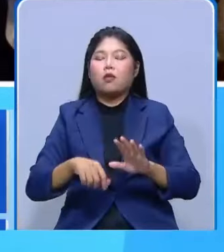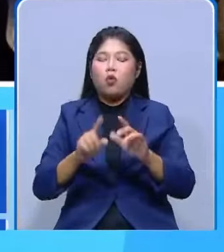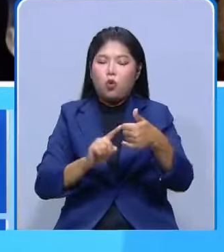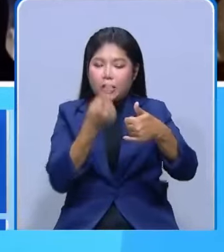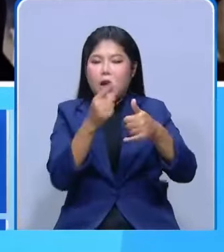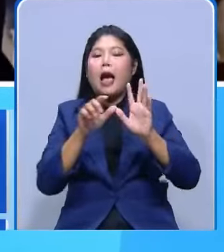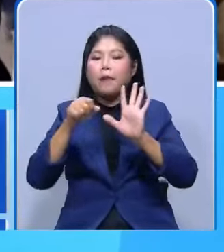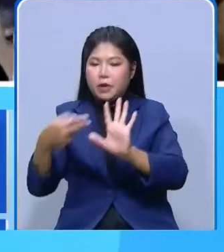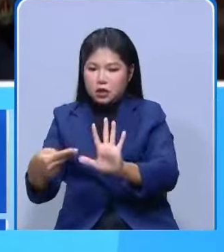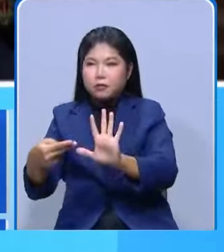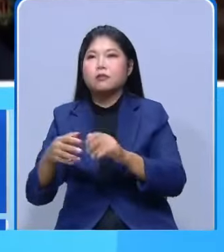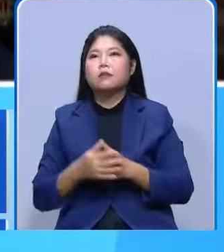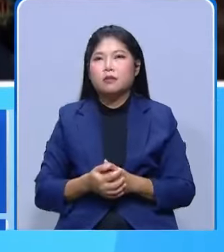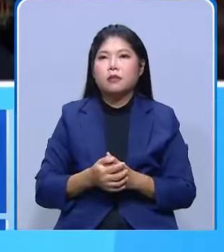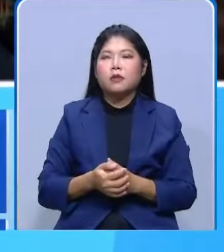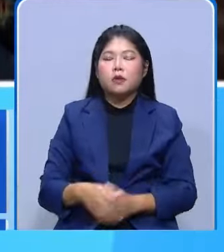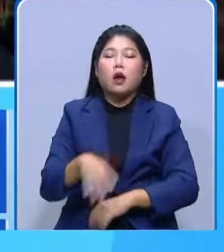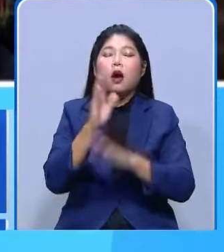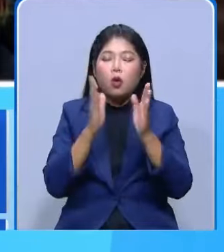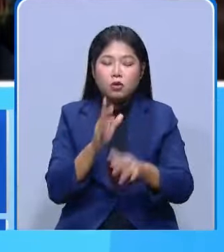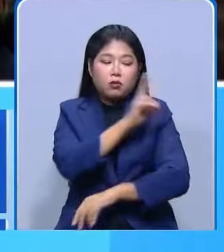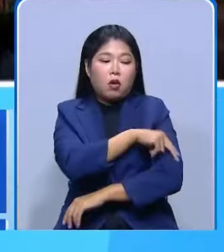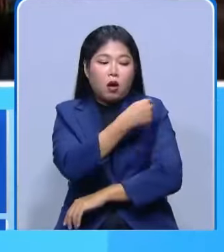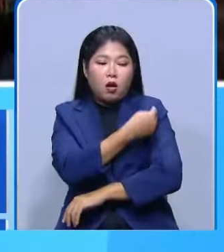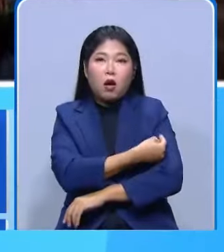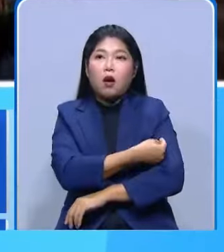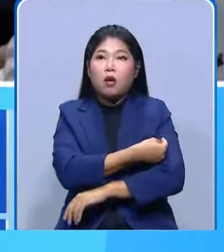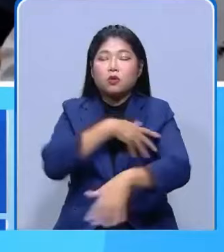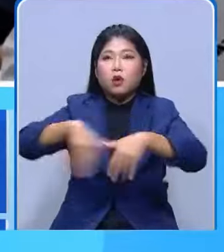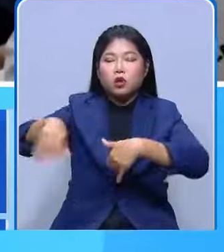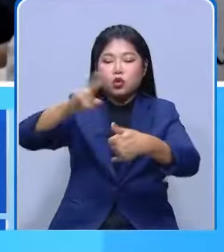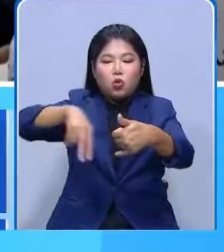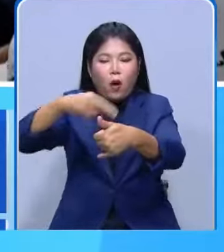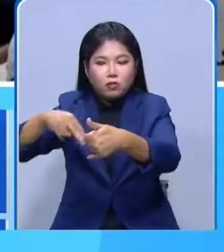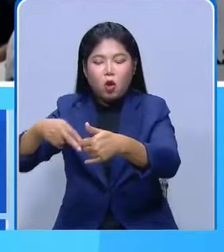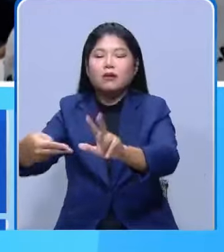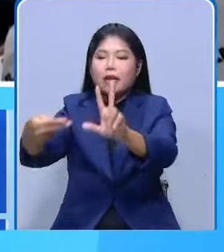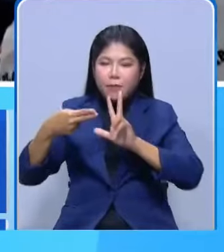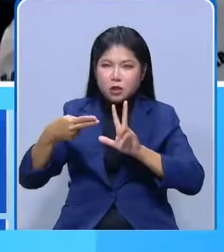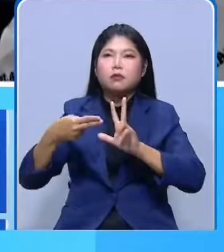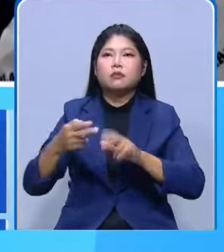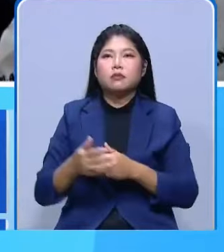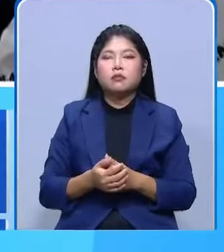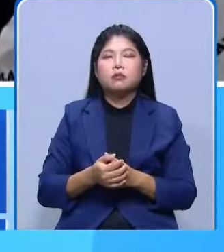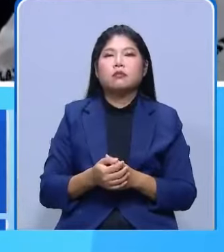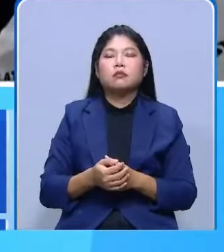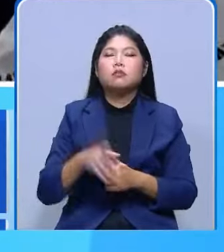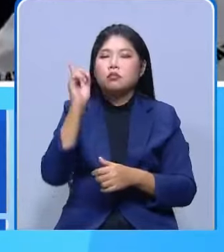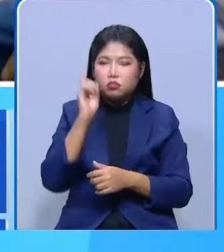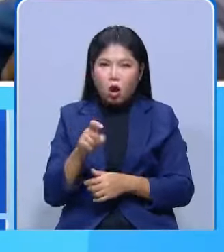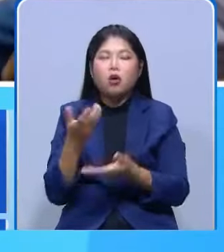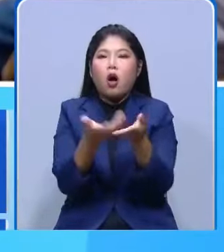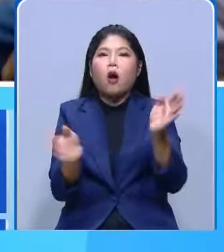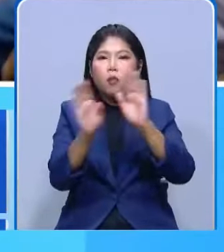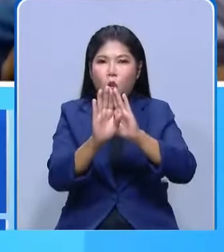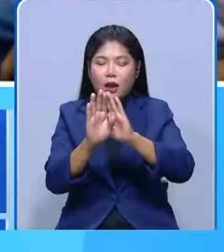บุคคลที่ได้รบการตรวจจากสาธรณสุขที่อาคารอเน็ประสงคในวันเกิดเหตุขอรายล 30,000 บาทและให้เยีวยาครัวเรือน